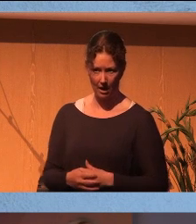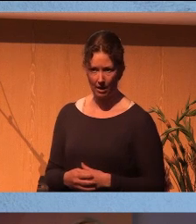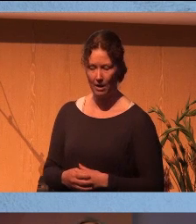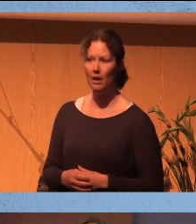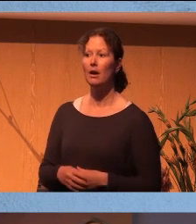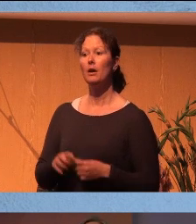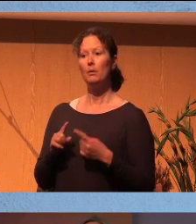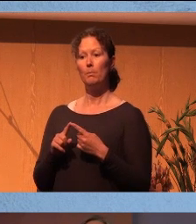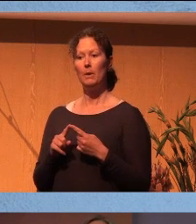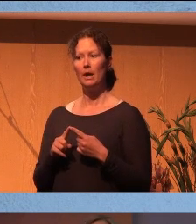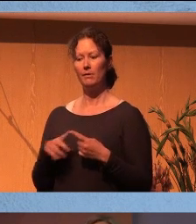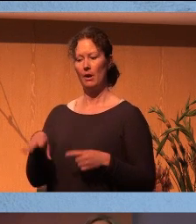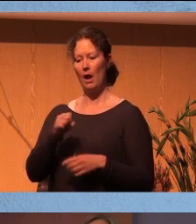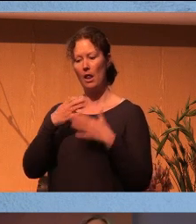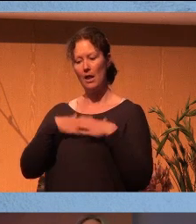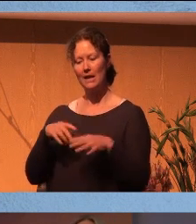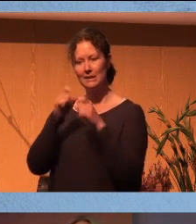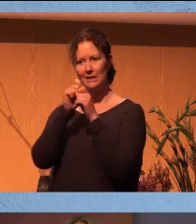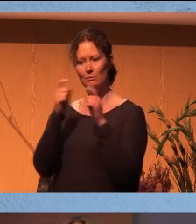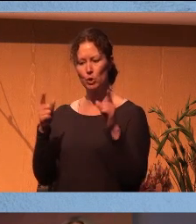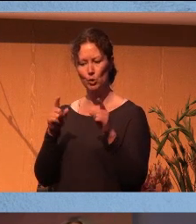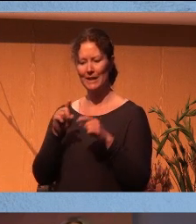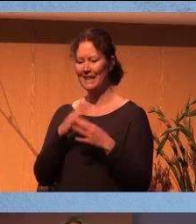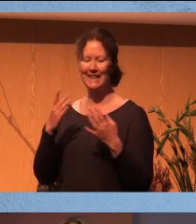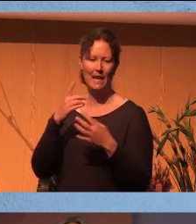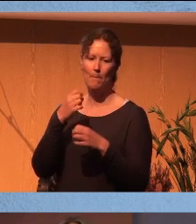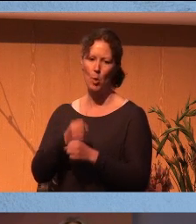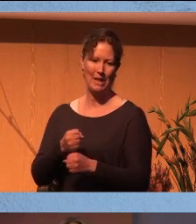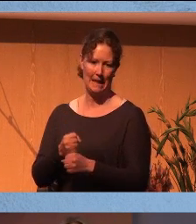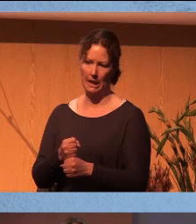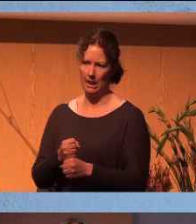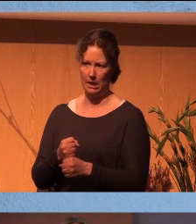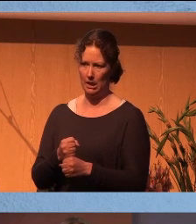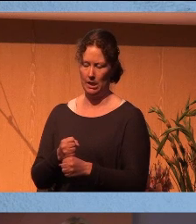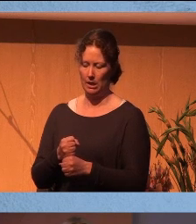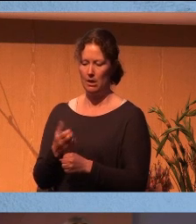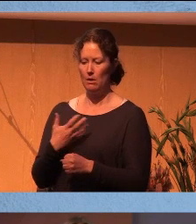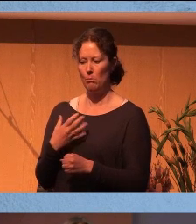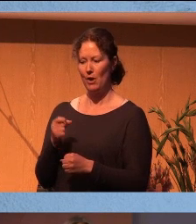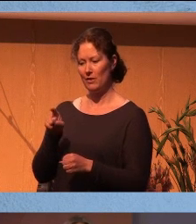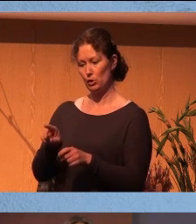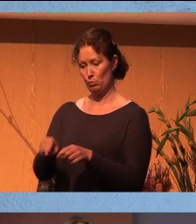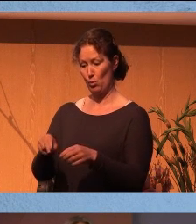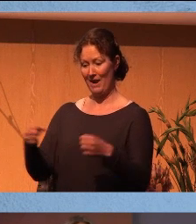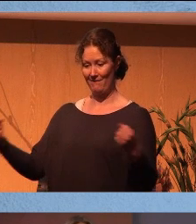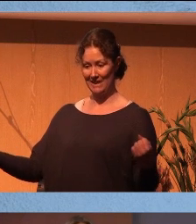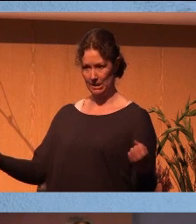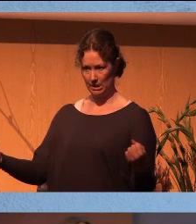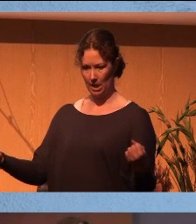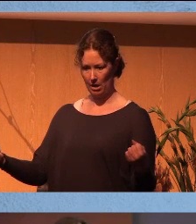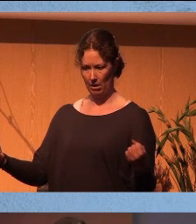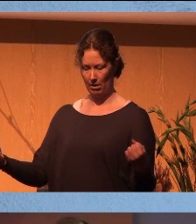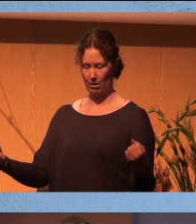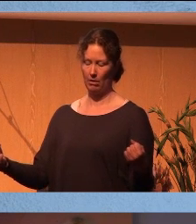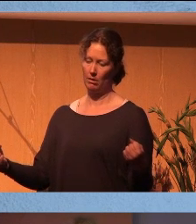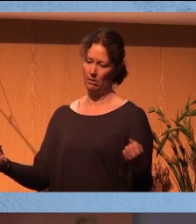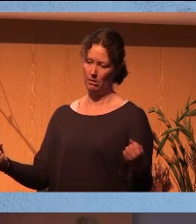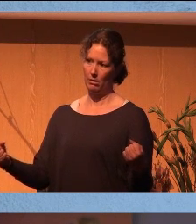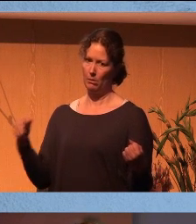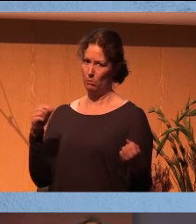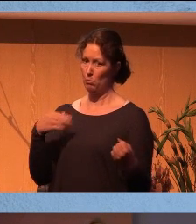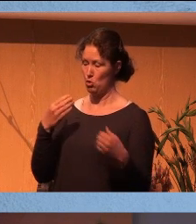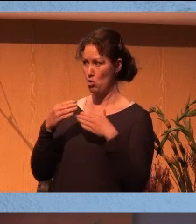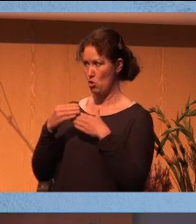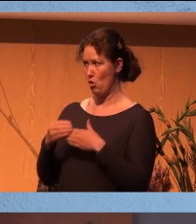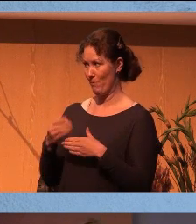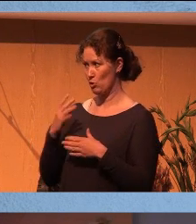Men all helseinformasjon ikke pålitelig. Mye av det som i avisene, det må du love meg når